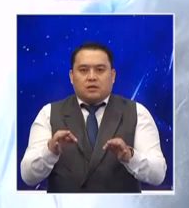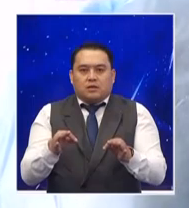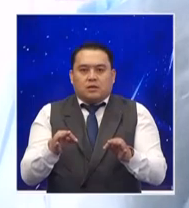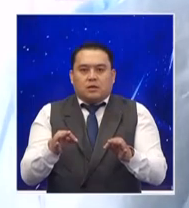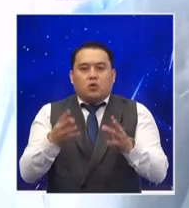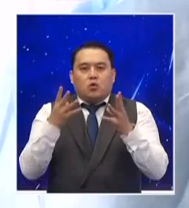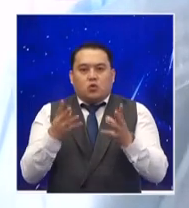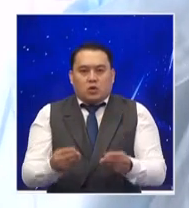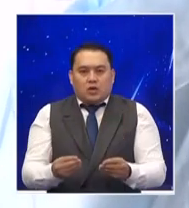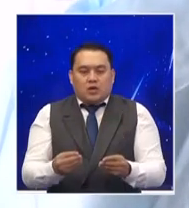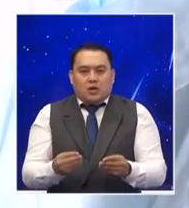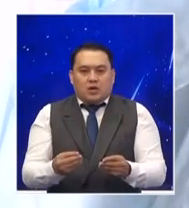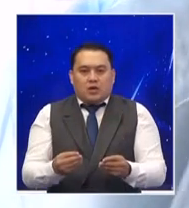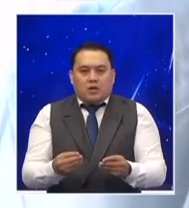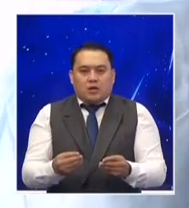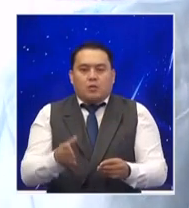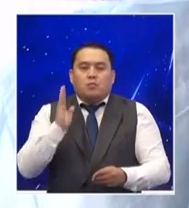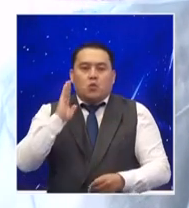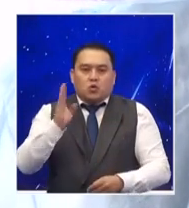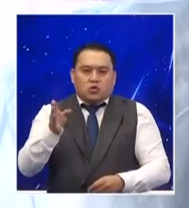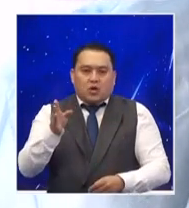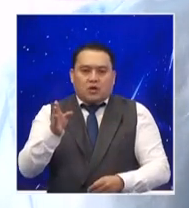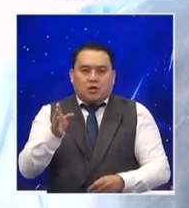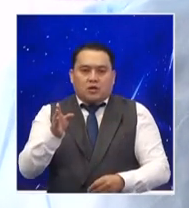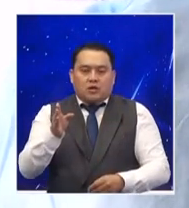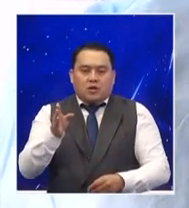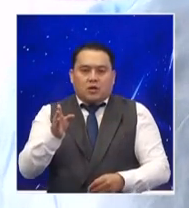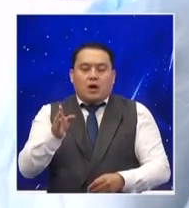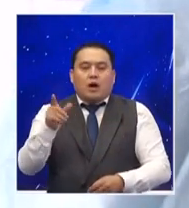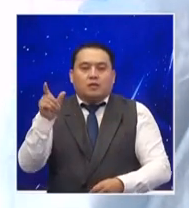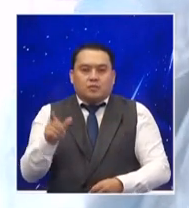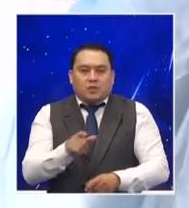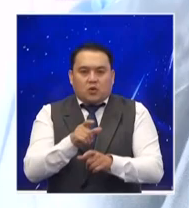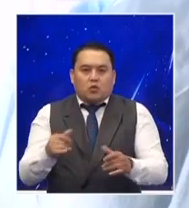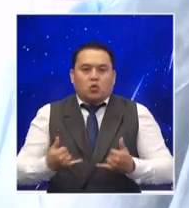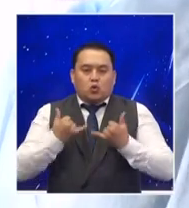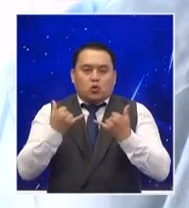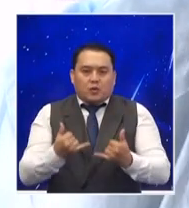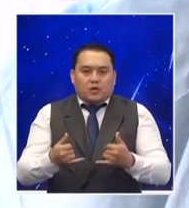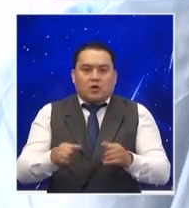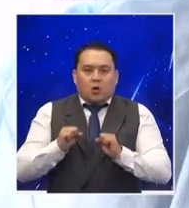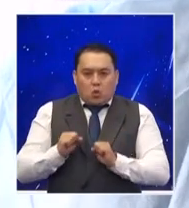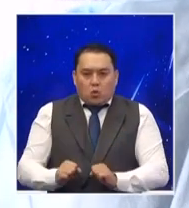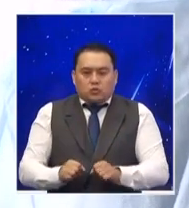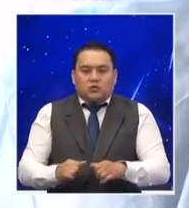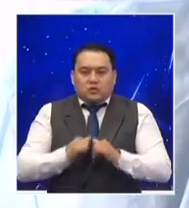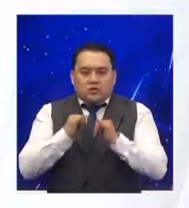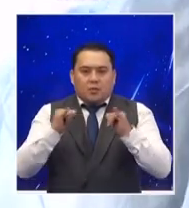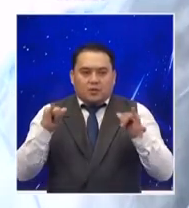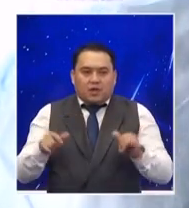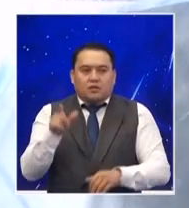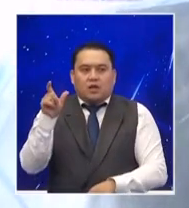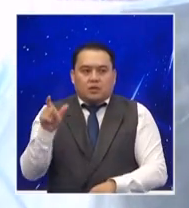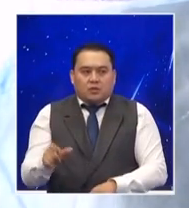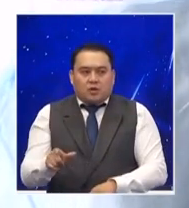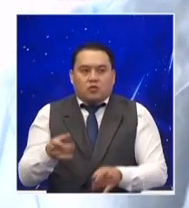күні, тәуелсіздіктің болашақта жаңа құрдастары болатын азаматтар, біздің мемлекетімізді алға жылжытатын азаматтар болады.